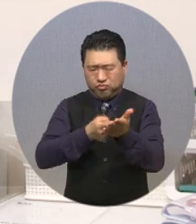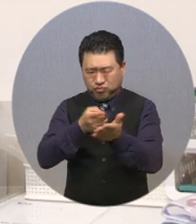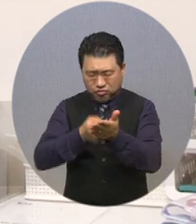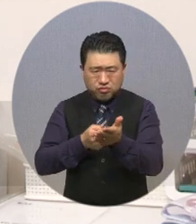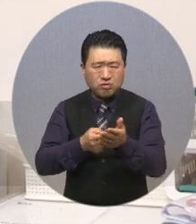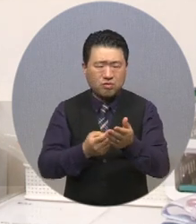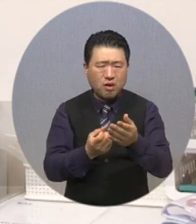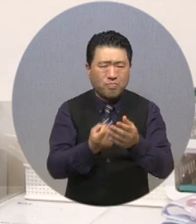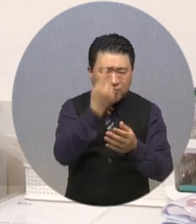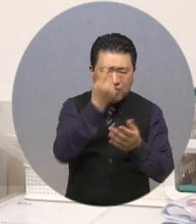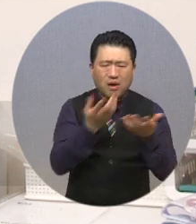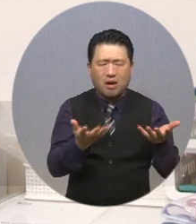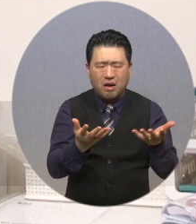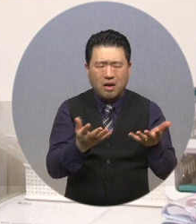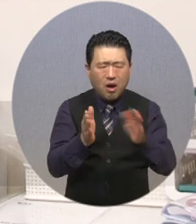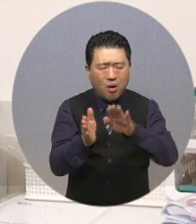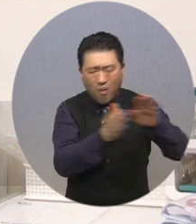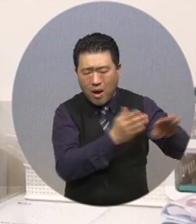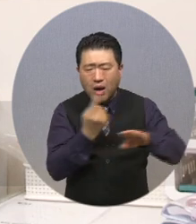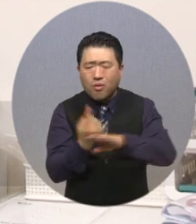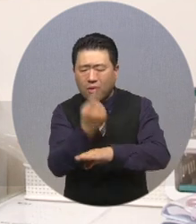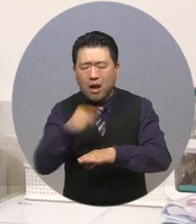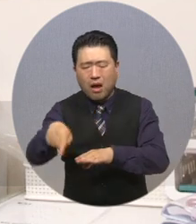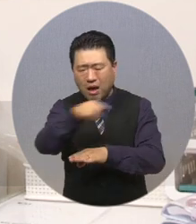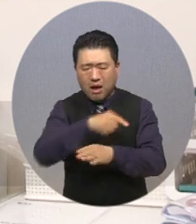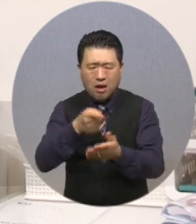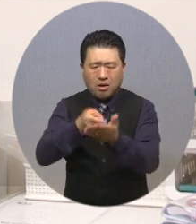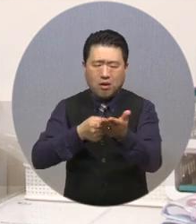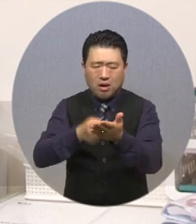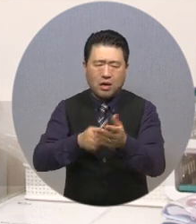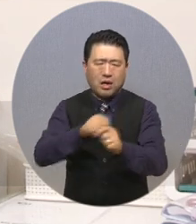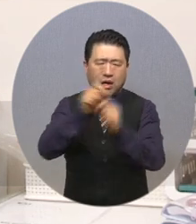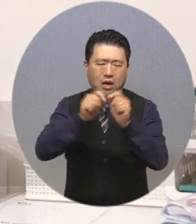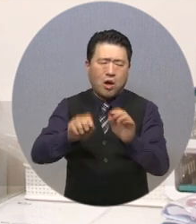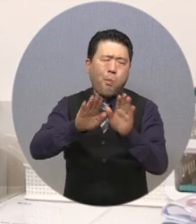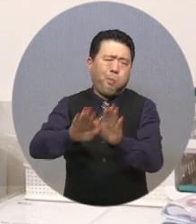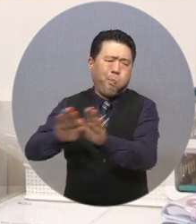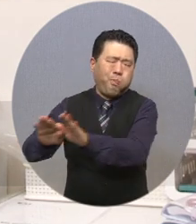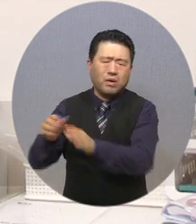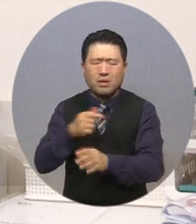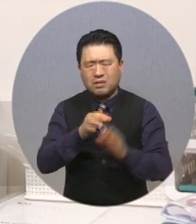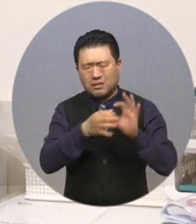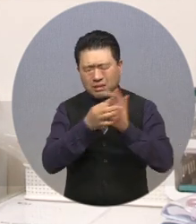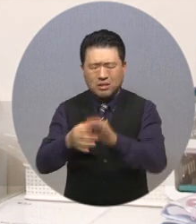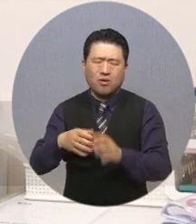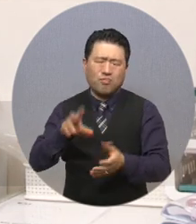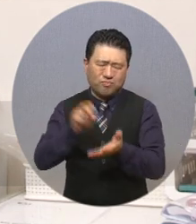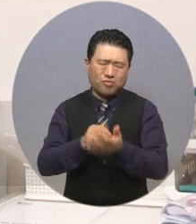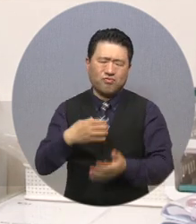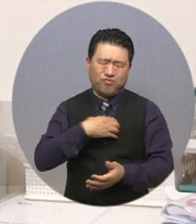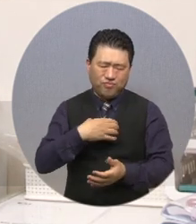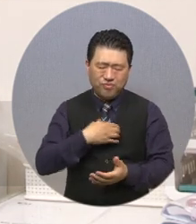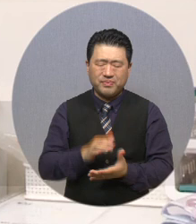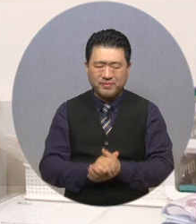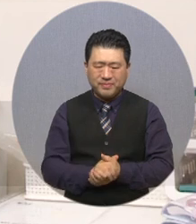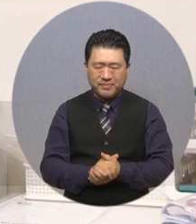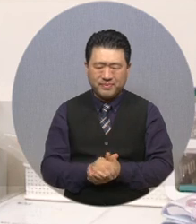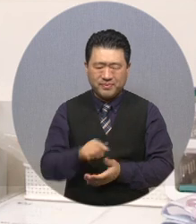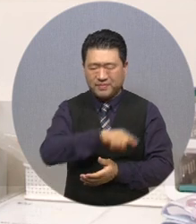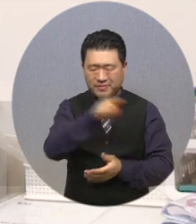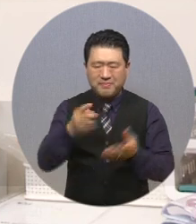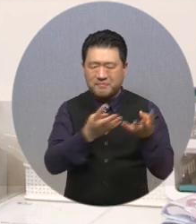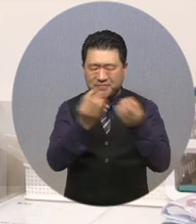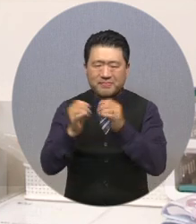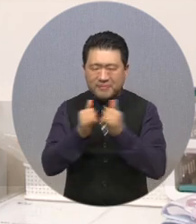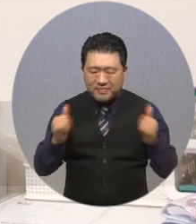정말 위급한 수술을 제외하고서는 다른 수술이 좀 미뤄질 수 있는 상황이 될 수도 있습니다. 많은 분들의